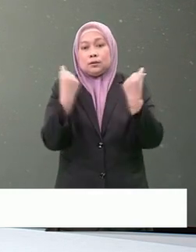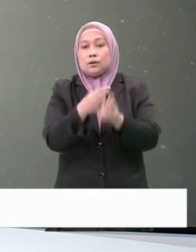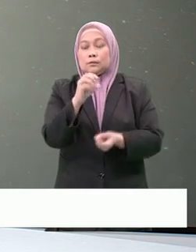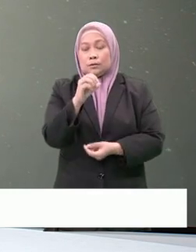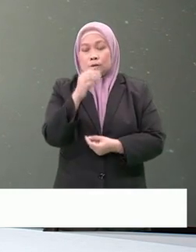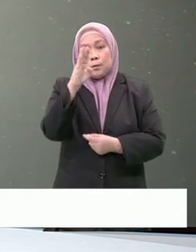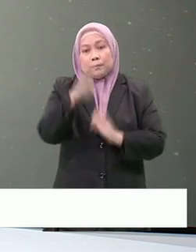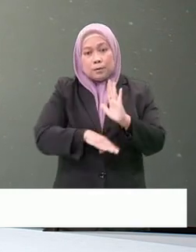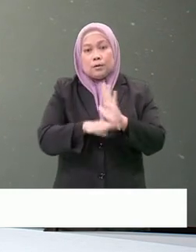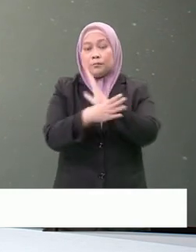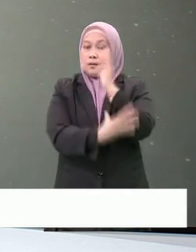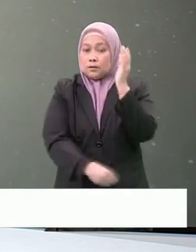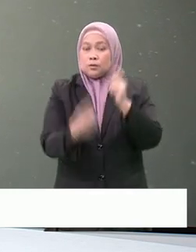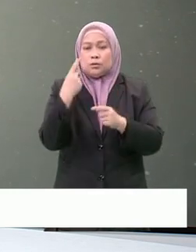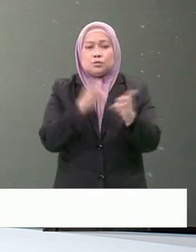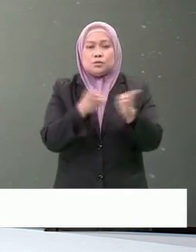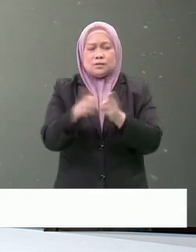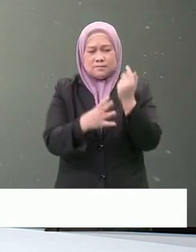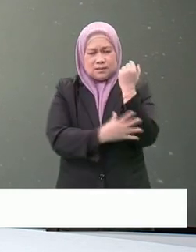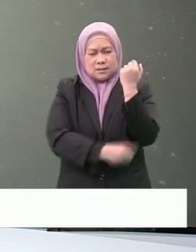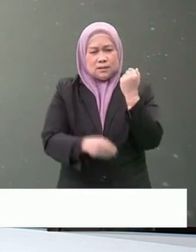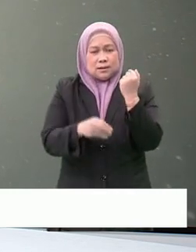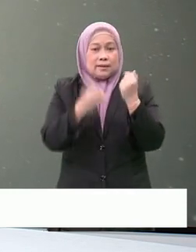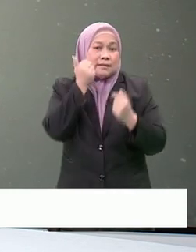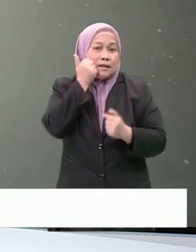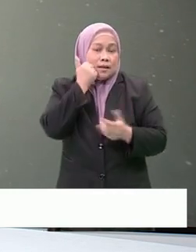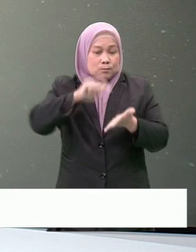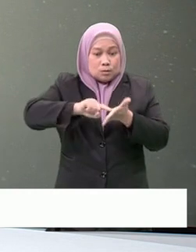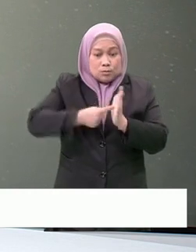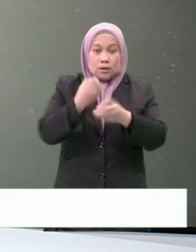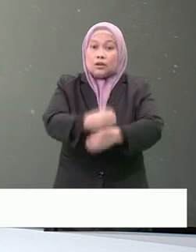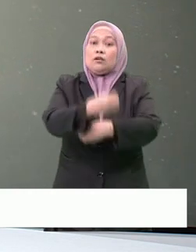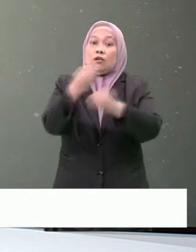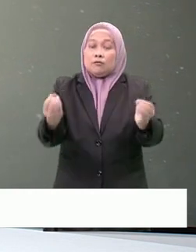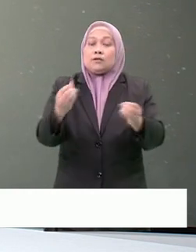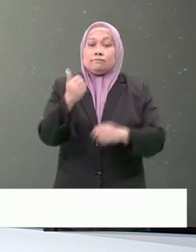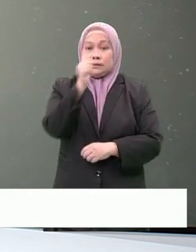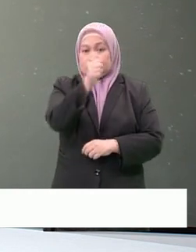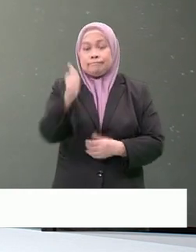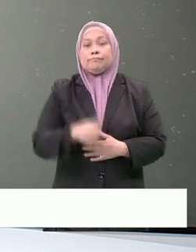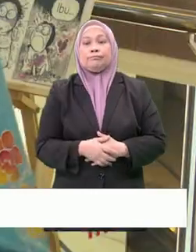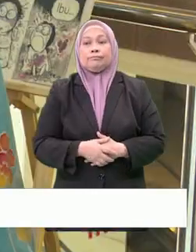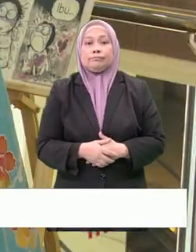berkemampuan dalam usaha memerangi kemiskinan haid bermula di pejabatnya sendiri